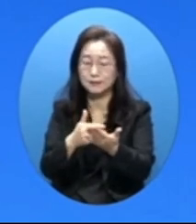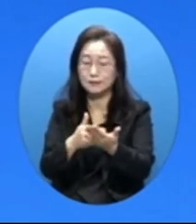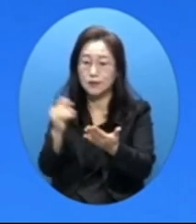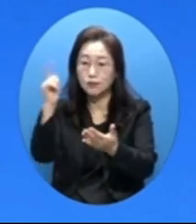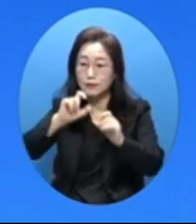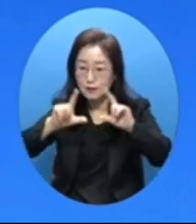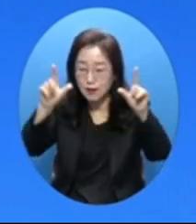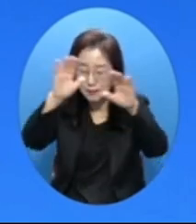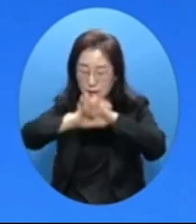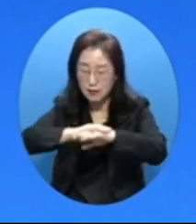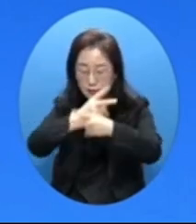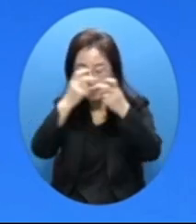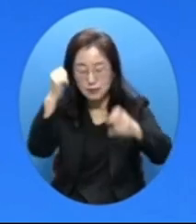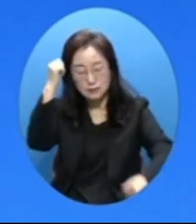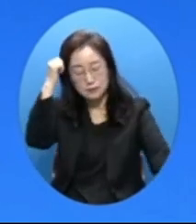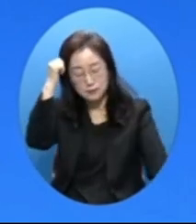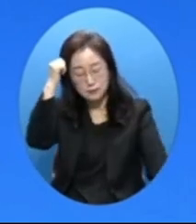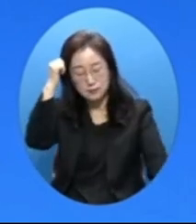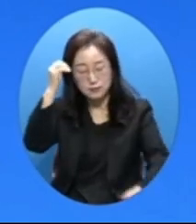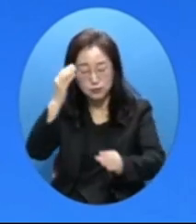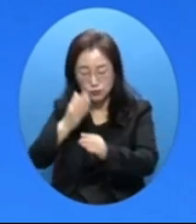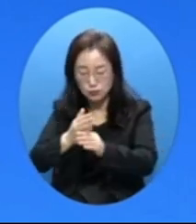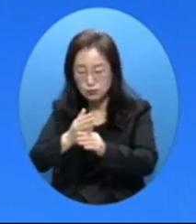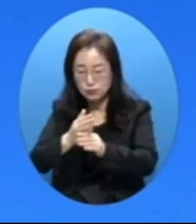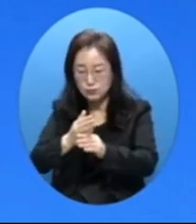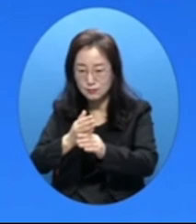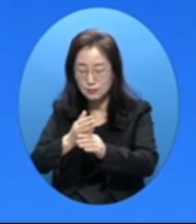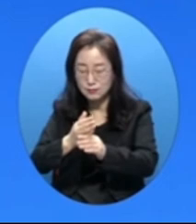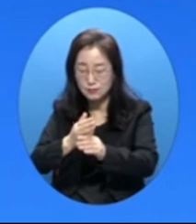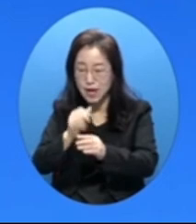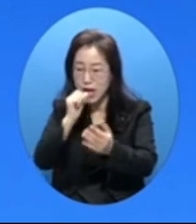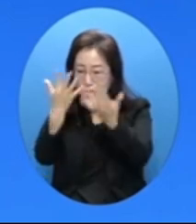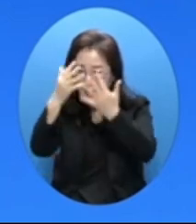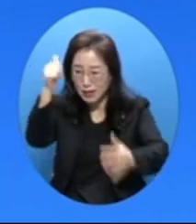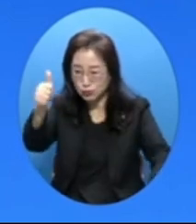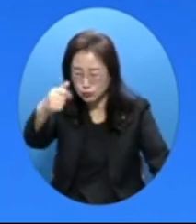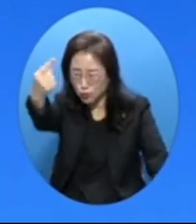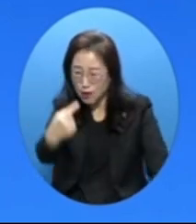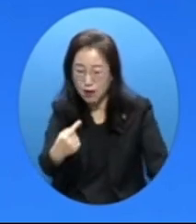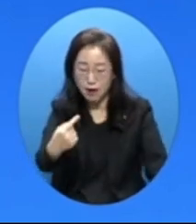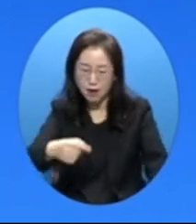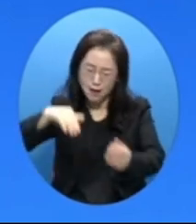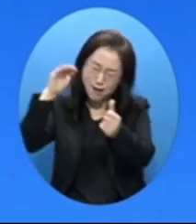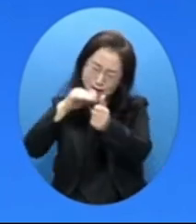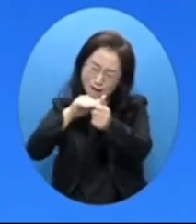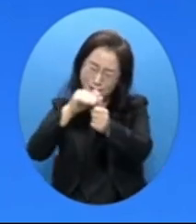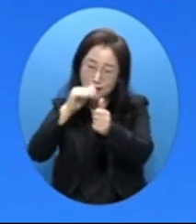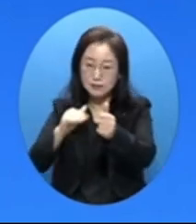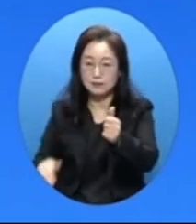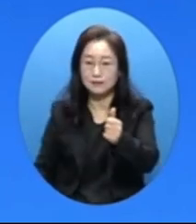오늘날 밤 그가 잠을 자고 있는데 간수가서 그걸 막 깨웁니다 그래서